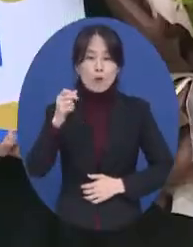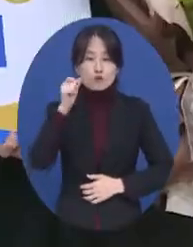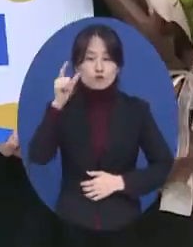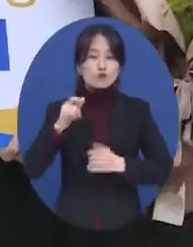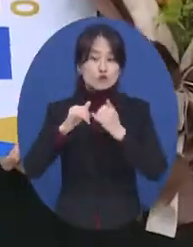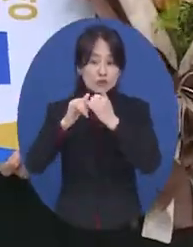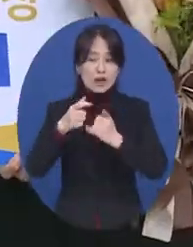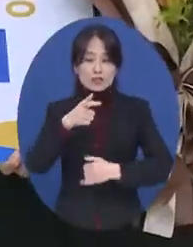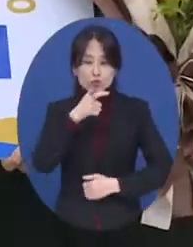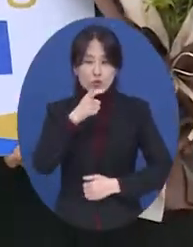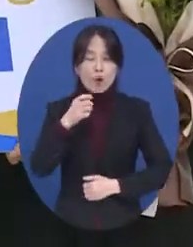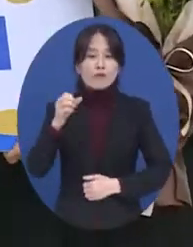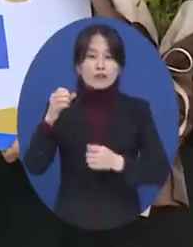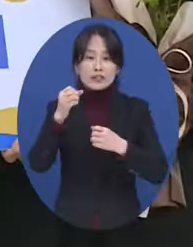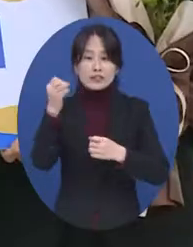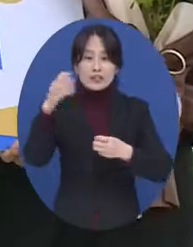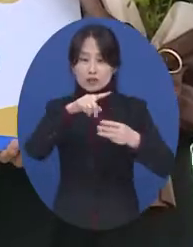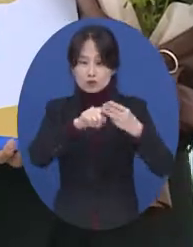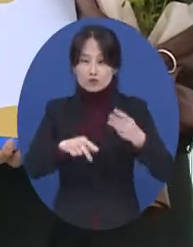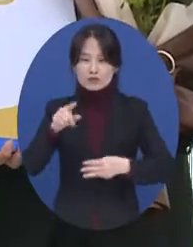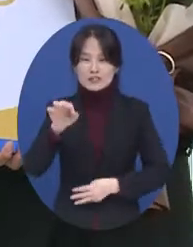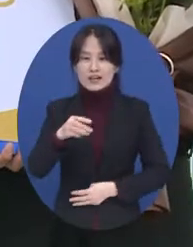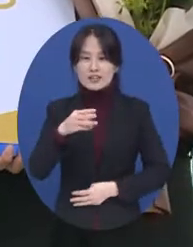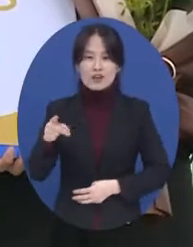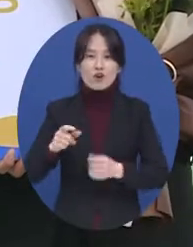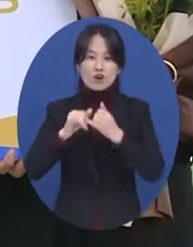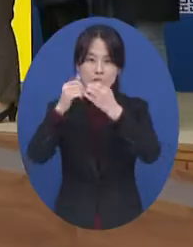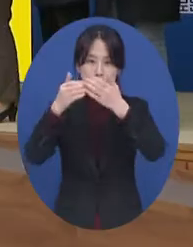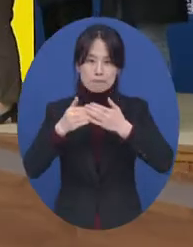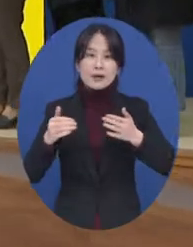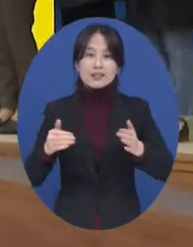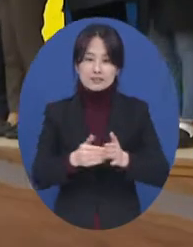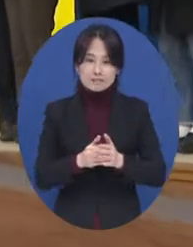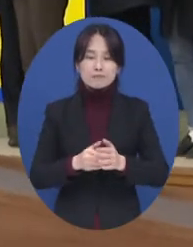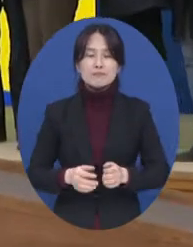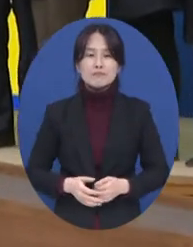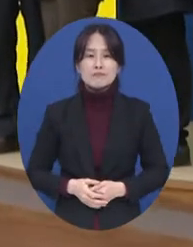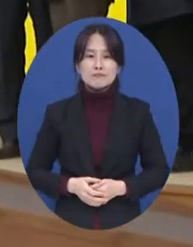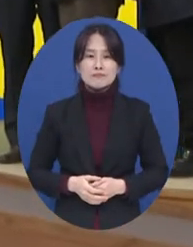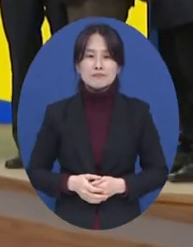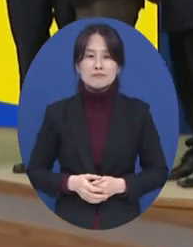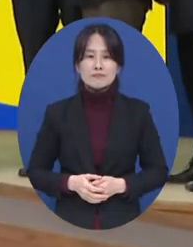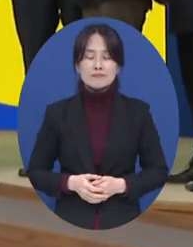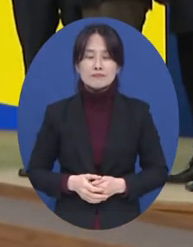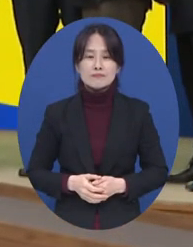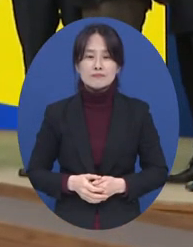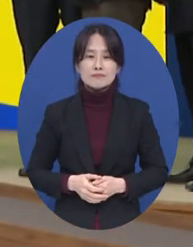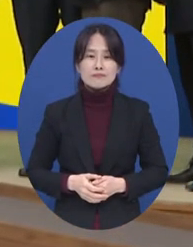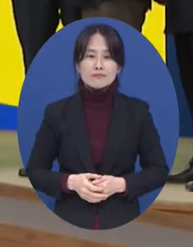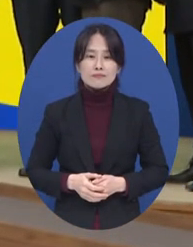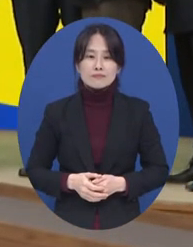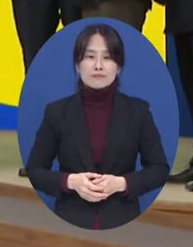우수상을, 수원시와 양주시가 장려상을 수상했습니다. 경기지TV 구영슬입니다.